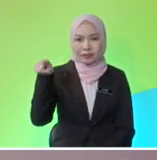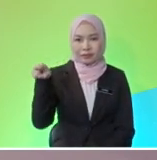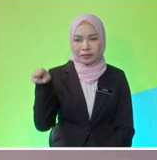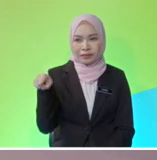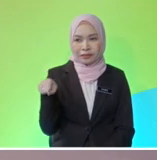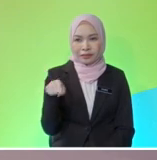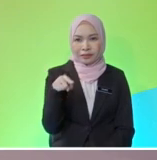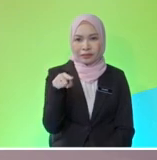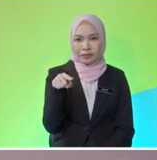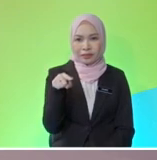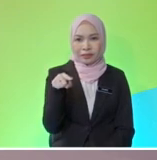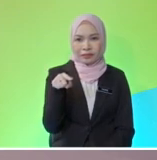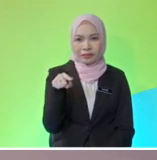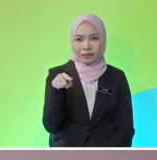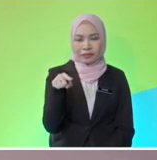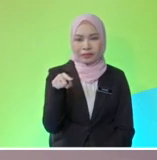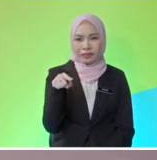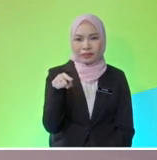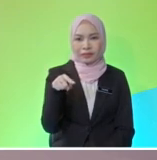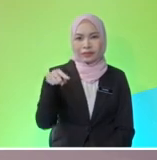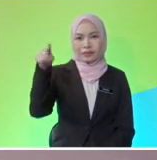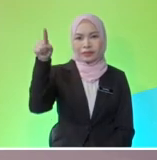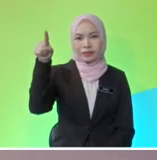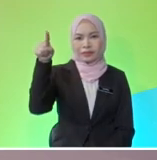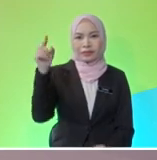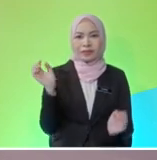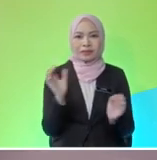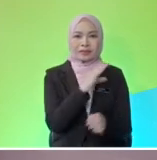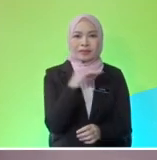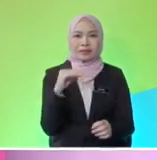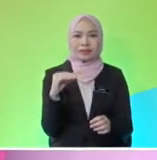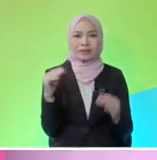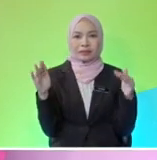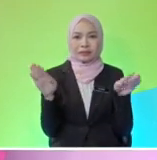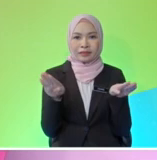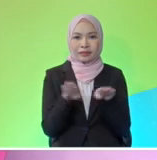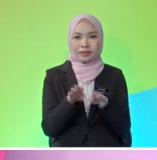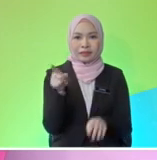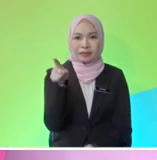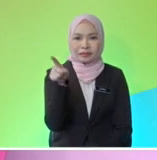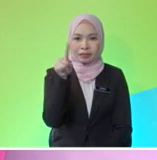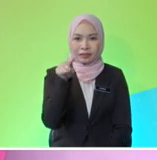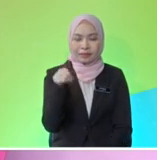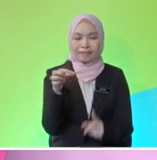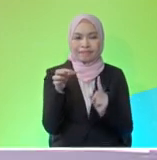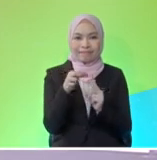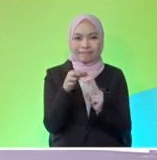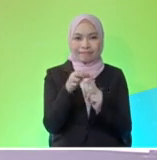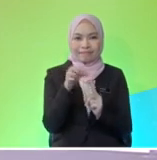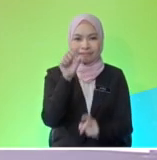Buatkan bentuk S cantik-cantik. Kemudian kita tutupkan. Cuba Aiman. Buat S dulu, cikgu. Buatkan huruf